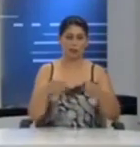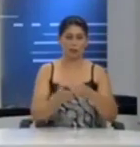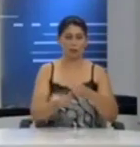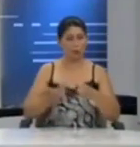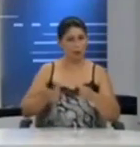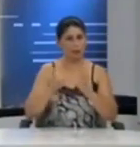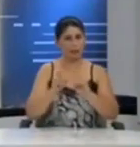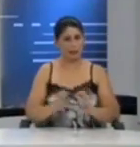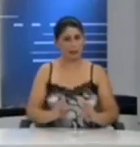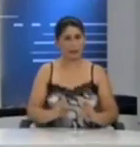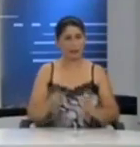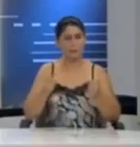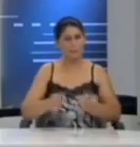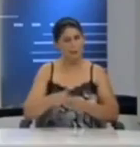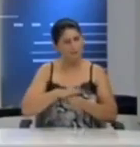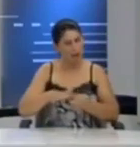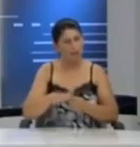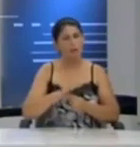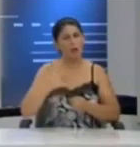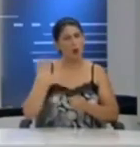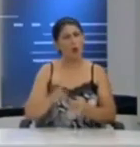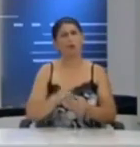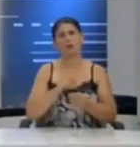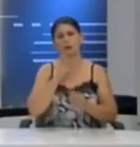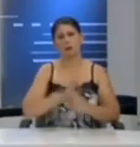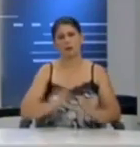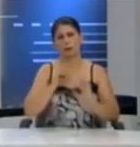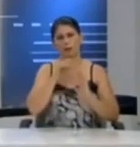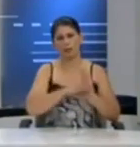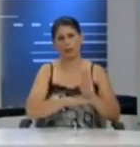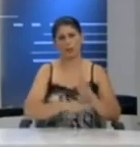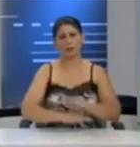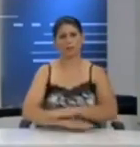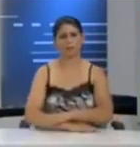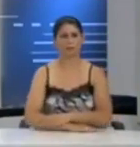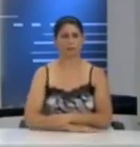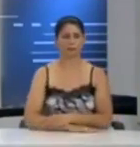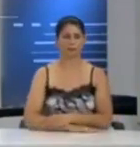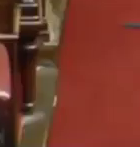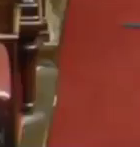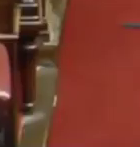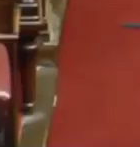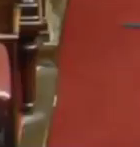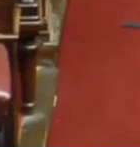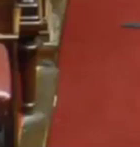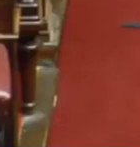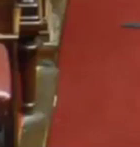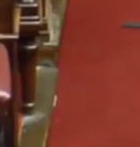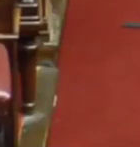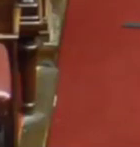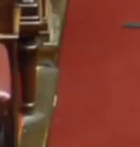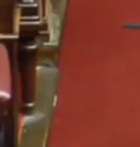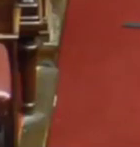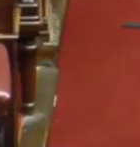Επιτροπής Προκαταρκτικής Εξέτασης με βάση όσα προβλέπει το Σύνταγμα. Σε κάθε περίπτωση, εμείς είμαστε αναγκασμένοι,